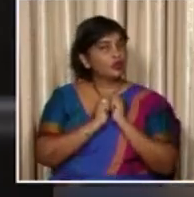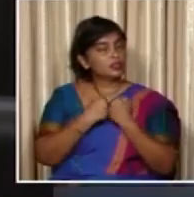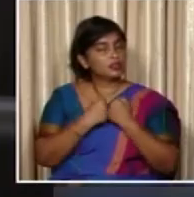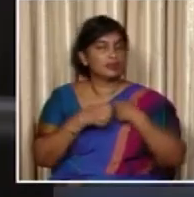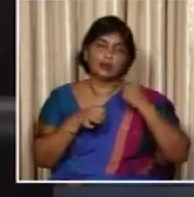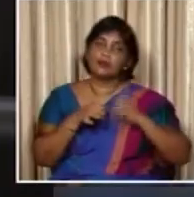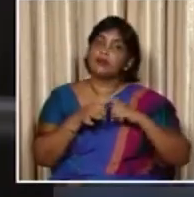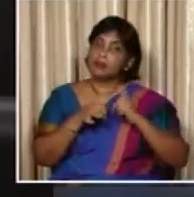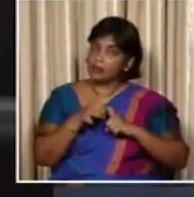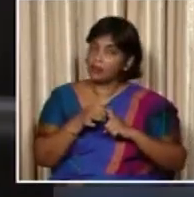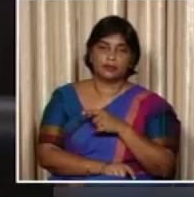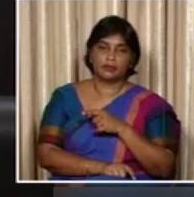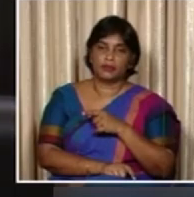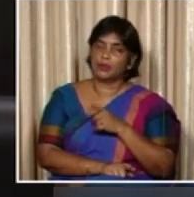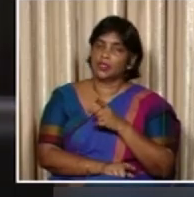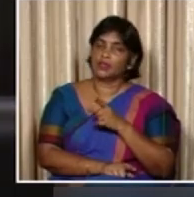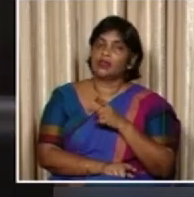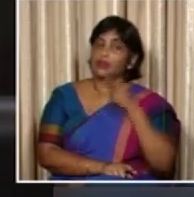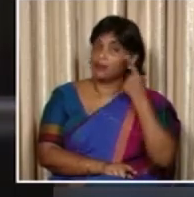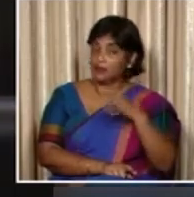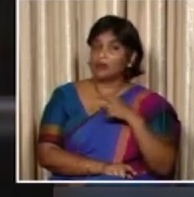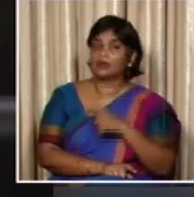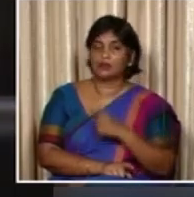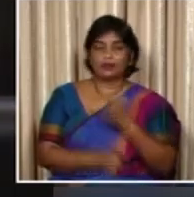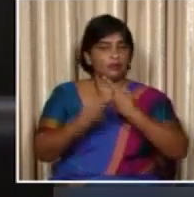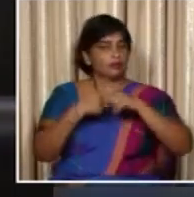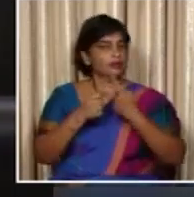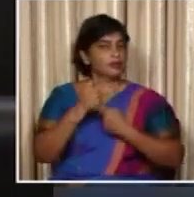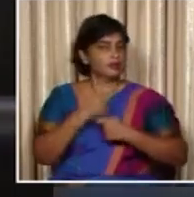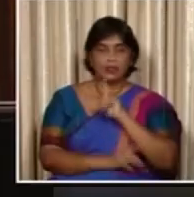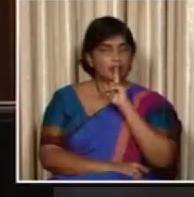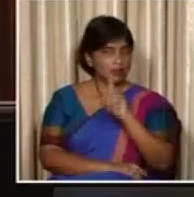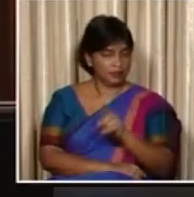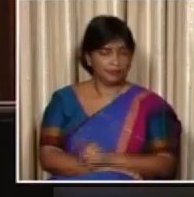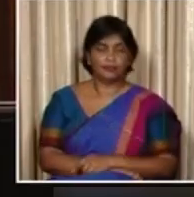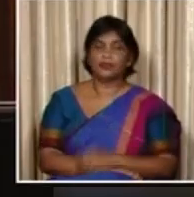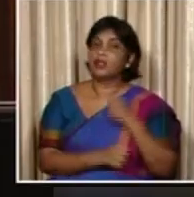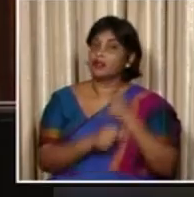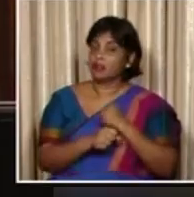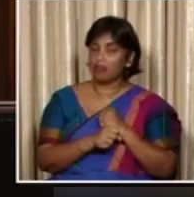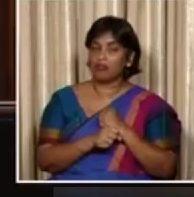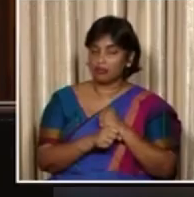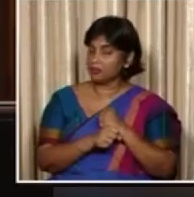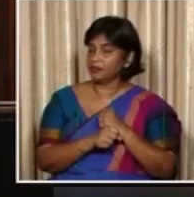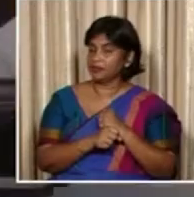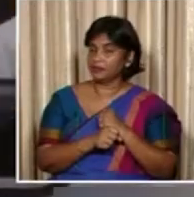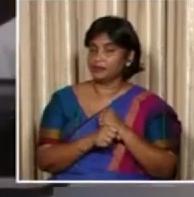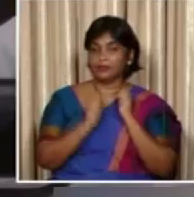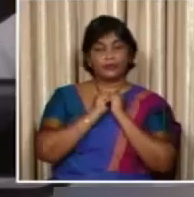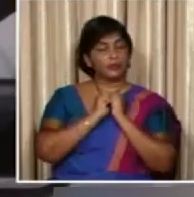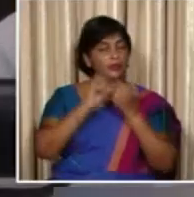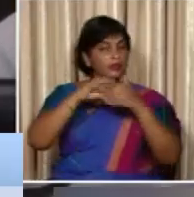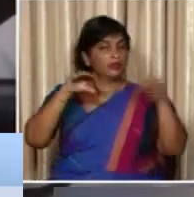ප්‍රශ්න ඒවත් මේකට බලපෑවා. ඒ නිසා තමයි ප්‍රතිව්‍යුහගත කිරීම අවශ්‍ය වෙන්නේ. රජයේ විධායක සේවාවන්හි නිලධාරීන්